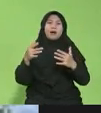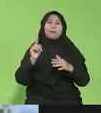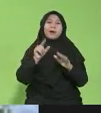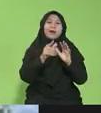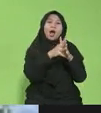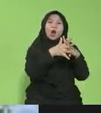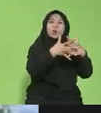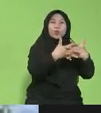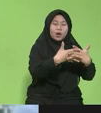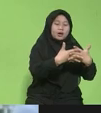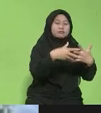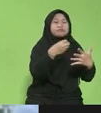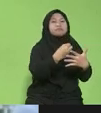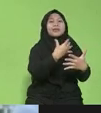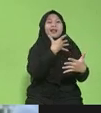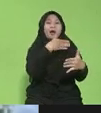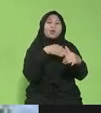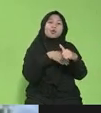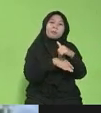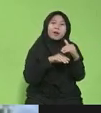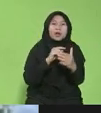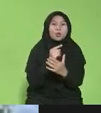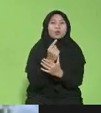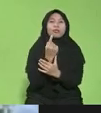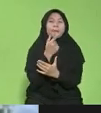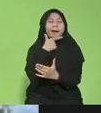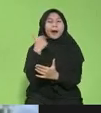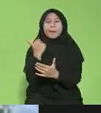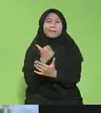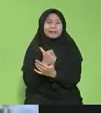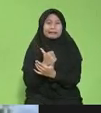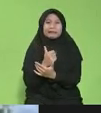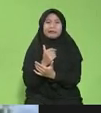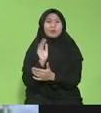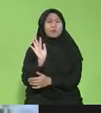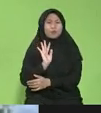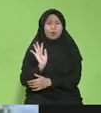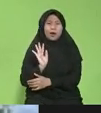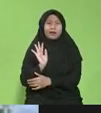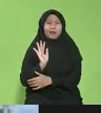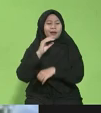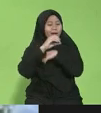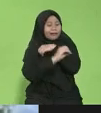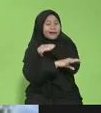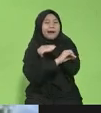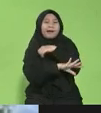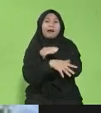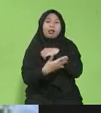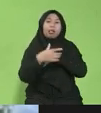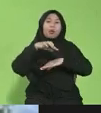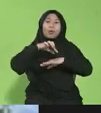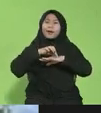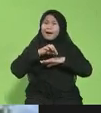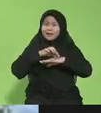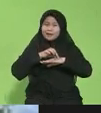disebutkan bahwa yang paling utama dalam penyembelihan itu bukanlah darah dan daging itu, tetapi